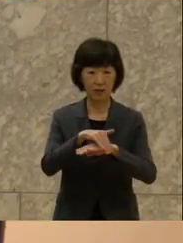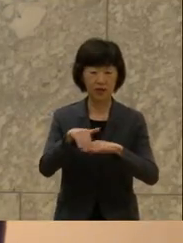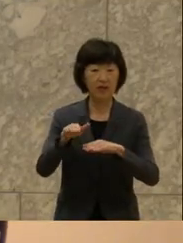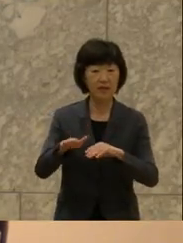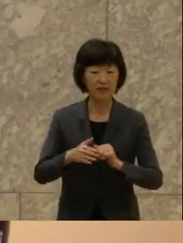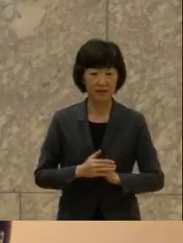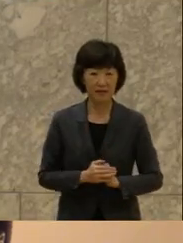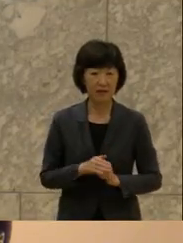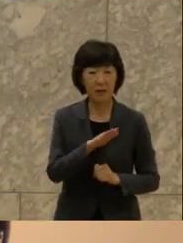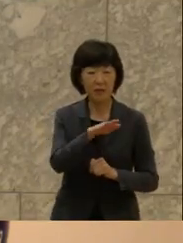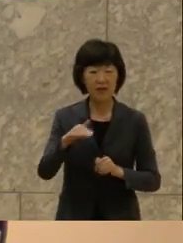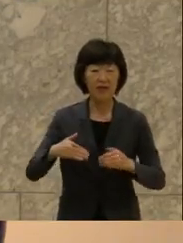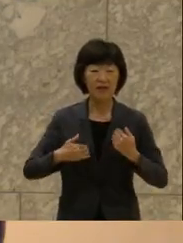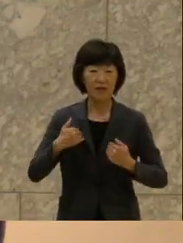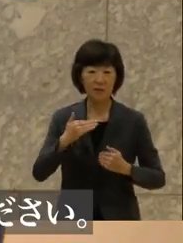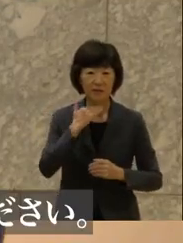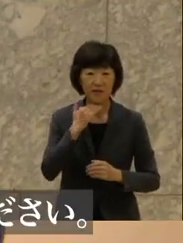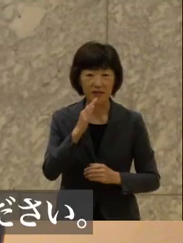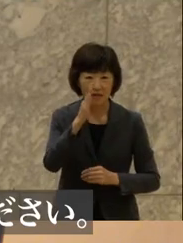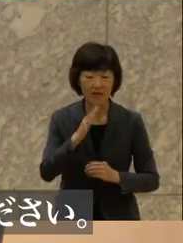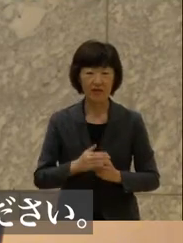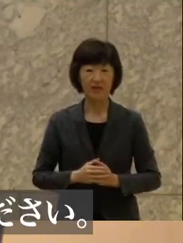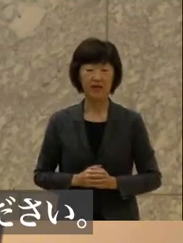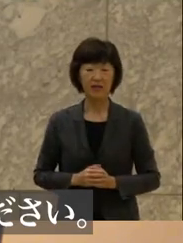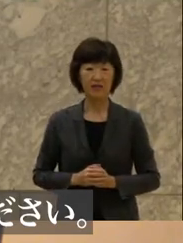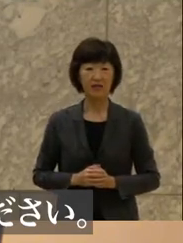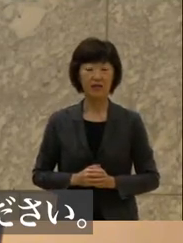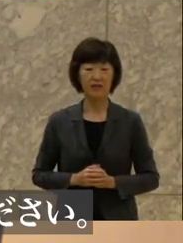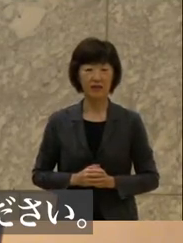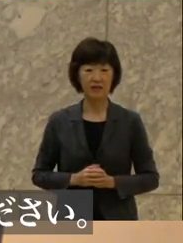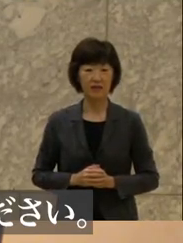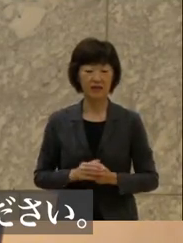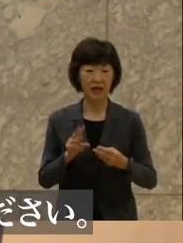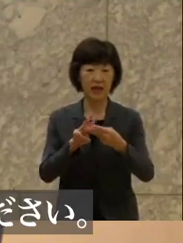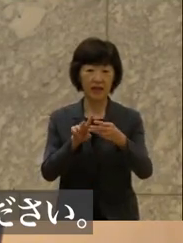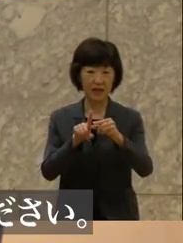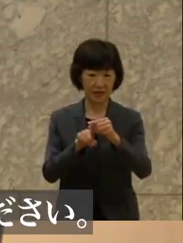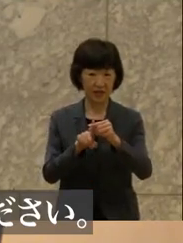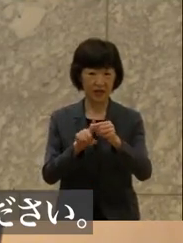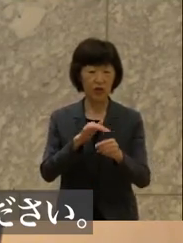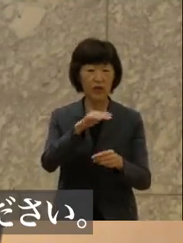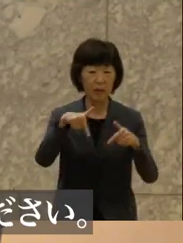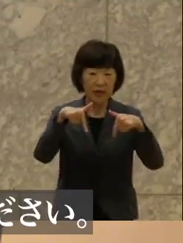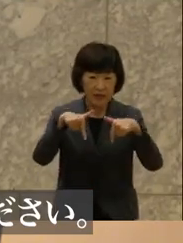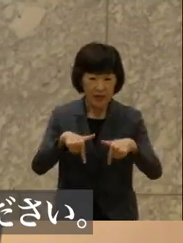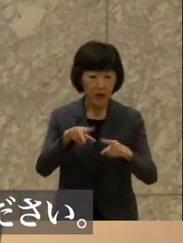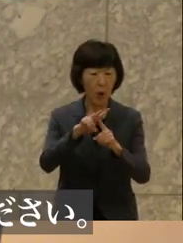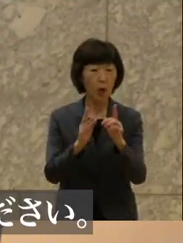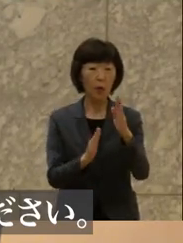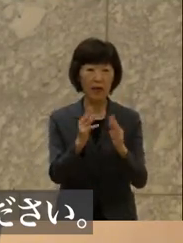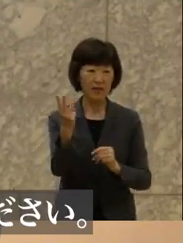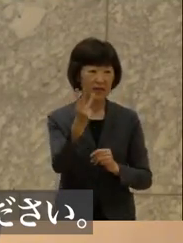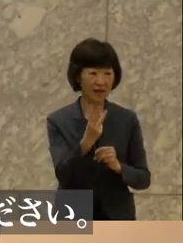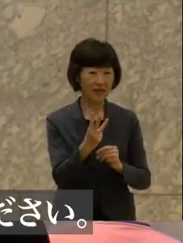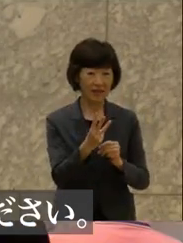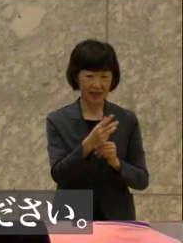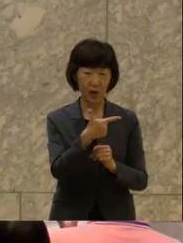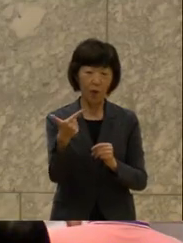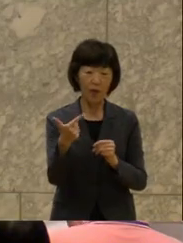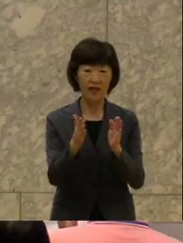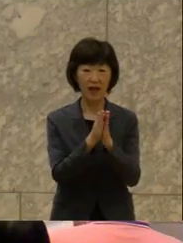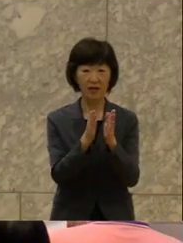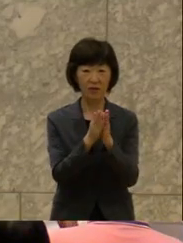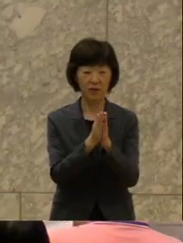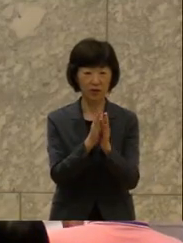も楽しみにしていてくださいでは改めまして田中選手山西選手小林さんに大きな拍手をお送りください